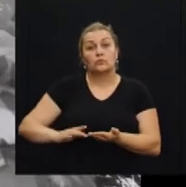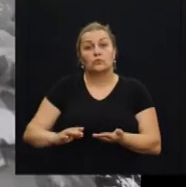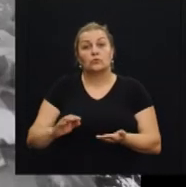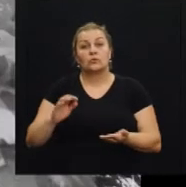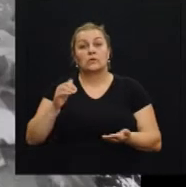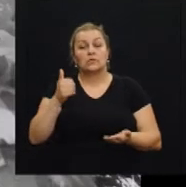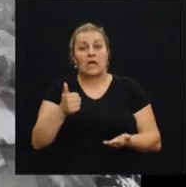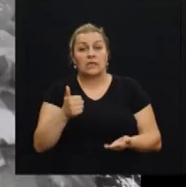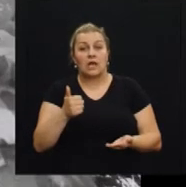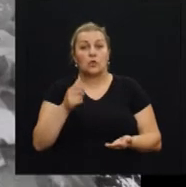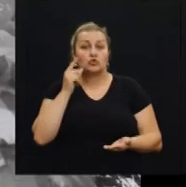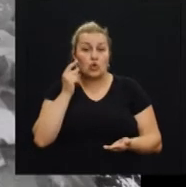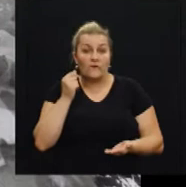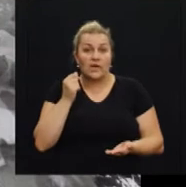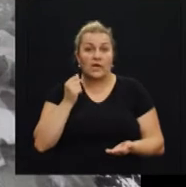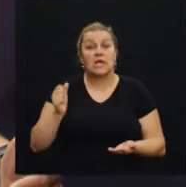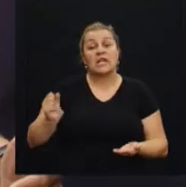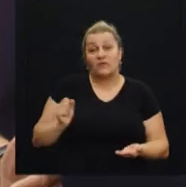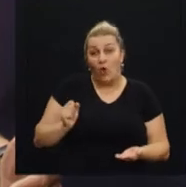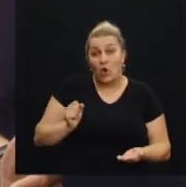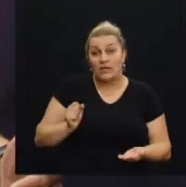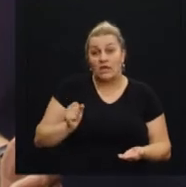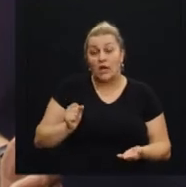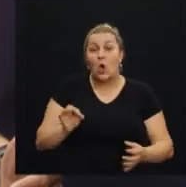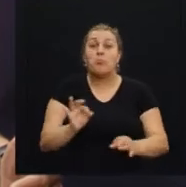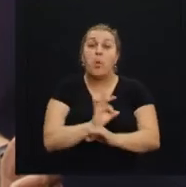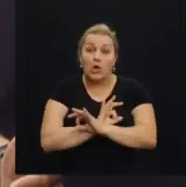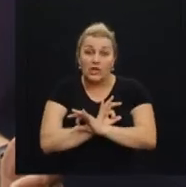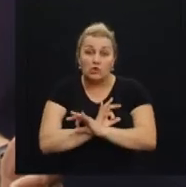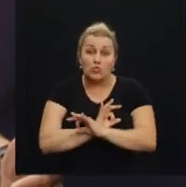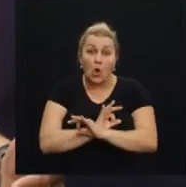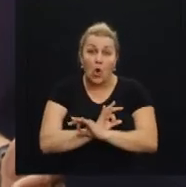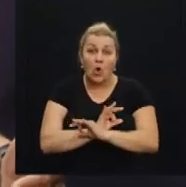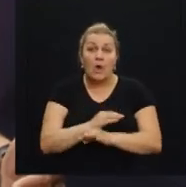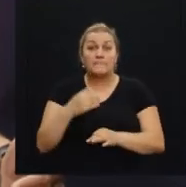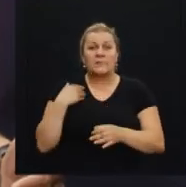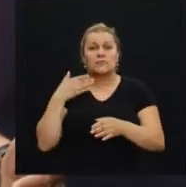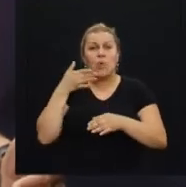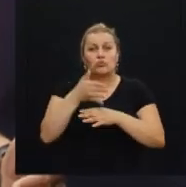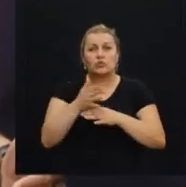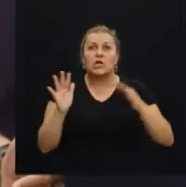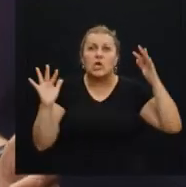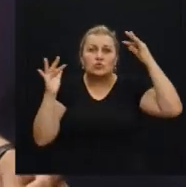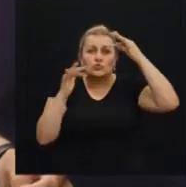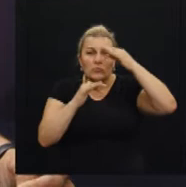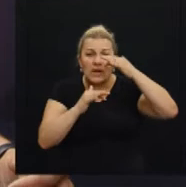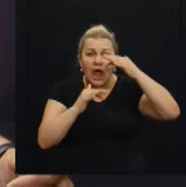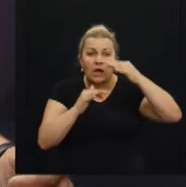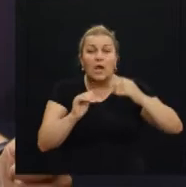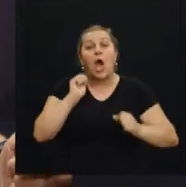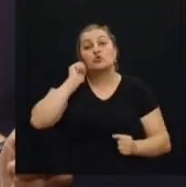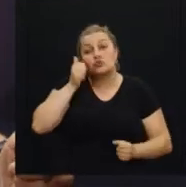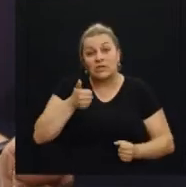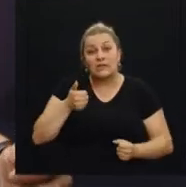Tu je jedan čovjek, jedan vojnik naš poginio. Mi smo ušli u sumrak dole. Sutradan su